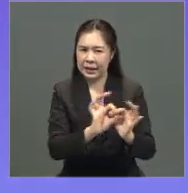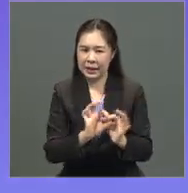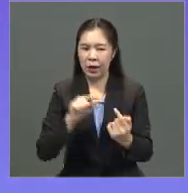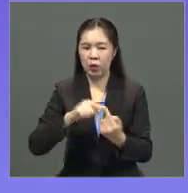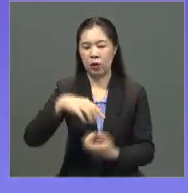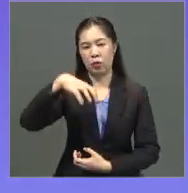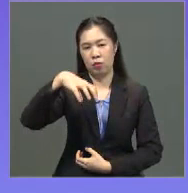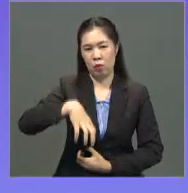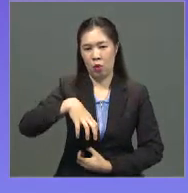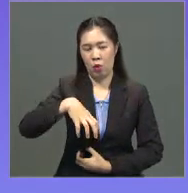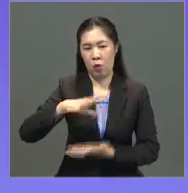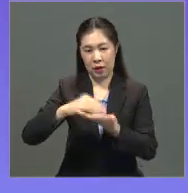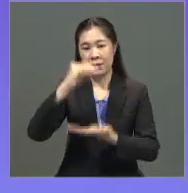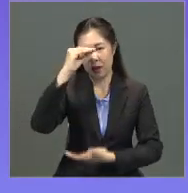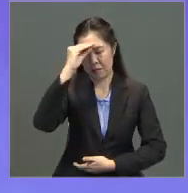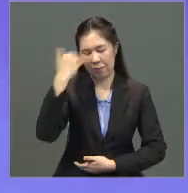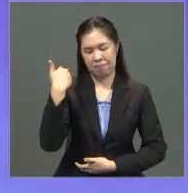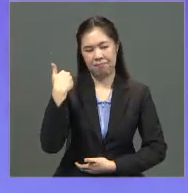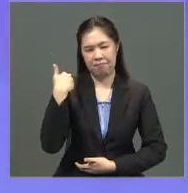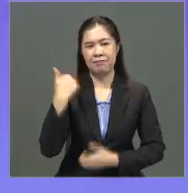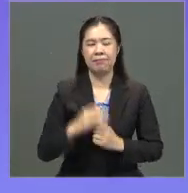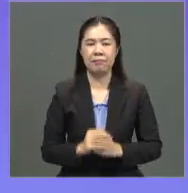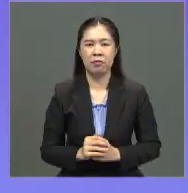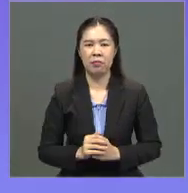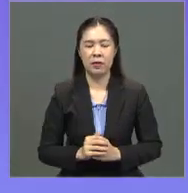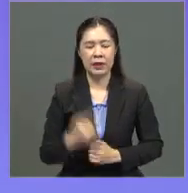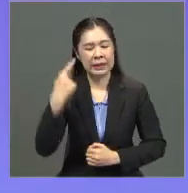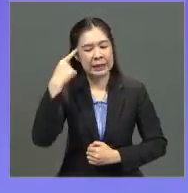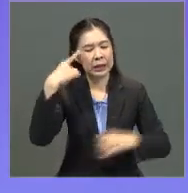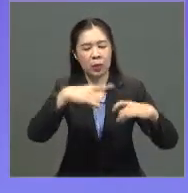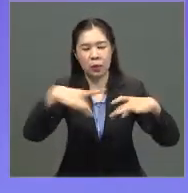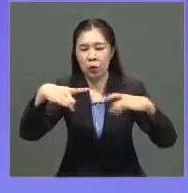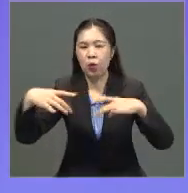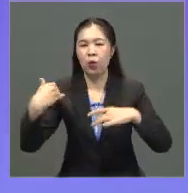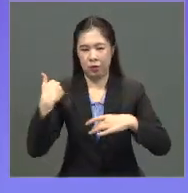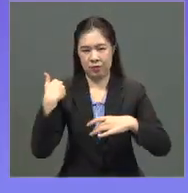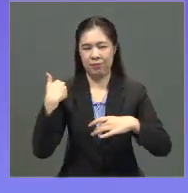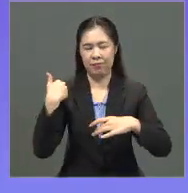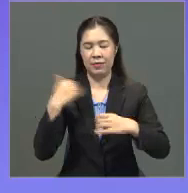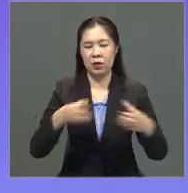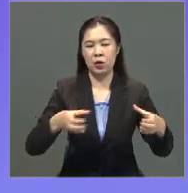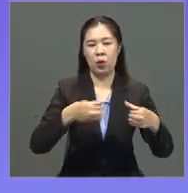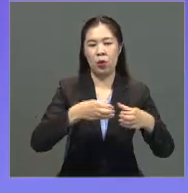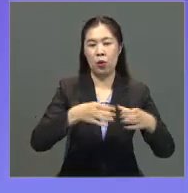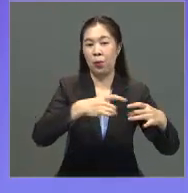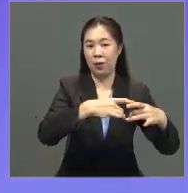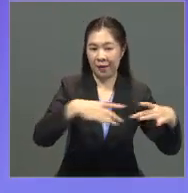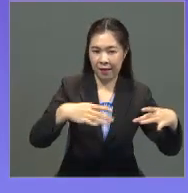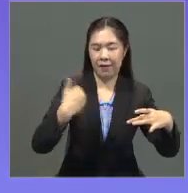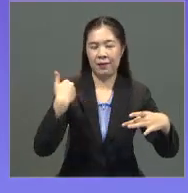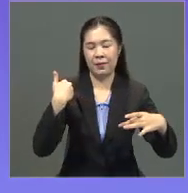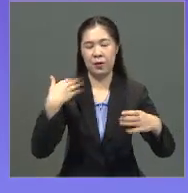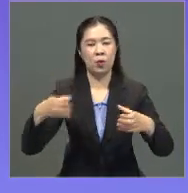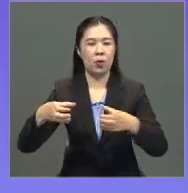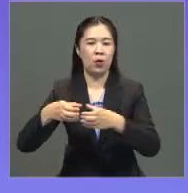กับสถาบันและก็ทำให้เป็นประเด็นเรื่องกันขึ้นมาแล้วก็ยังเตี้ยกว่าอย่างเห็นไม่ตรงกันในกลุ่มของพรรคฝ่ายค้าหรือว่ากลุ่มที่ต้องการจะแก้รุ่น